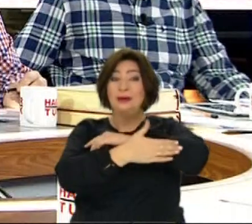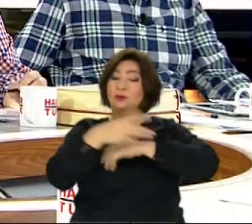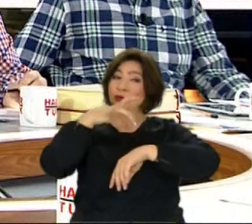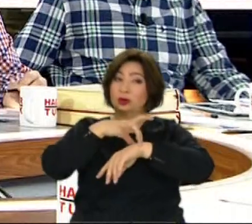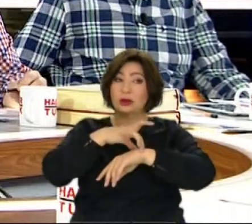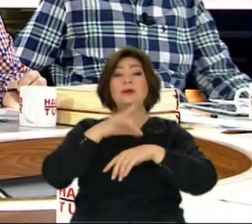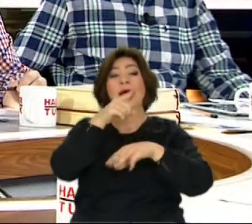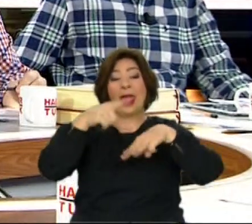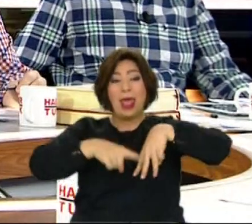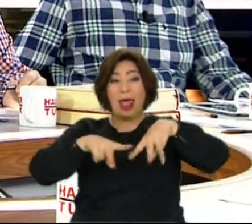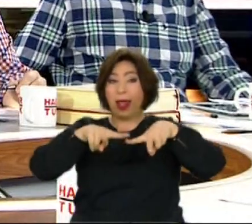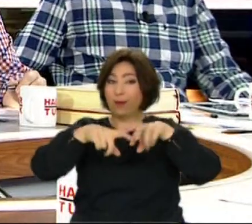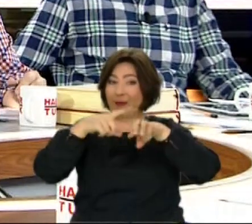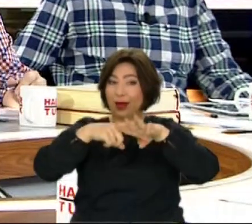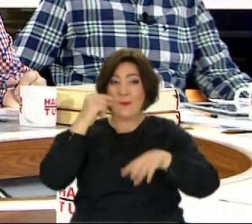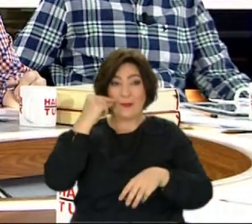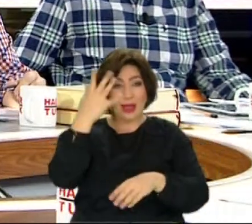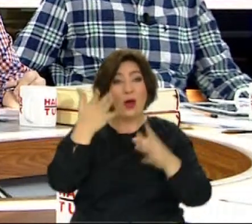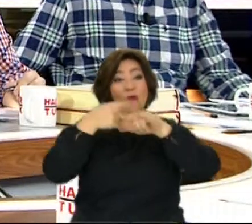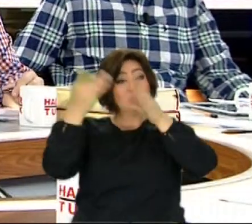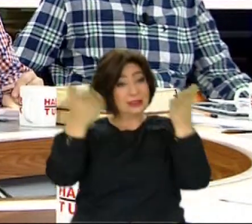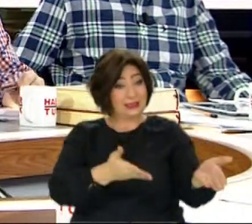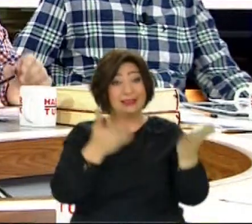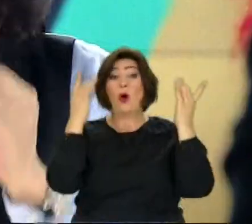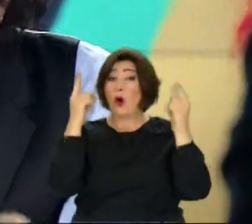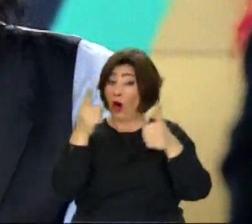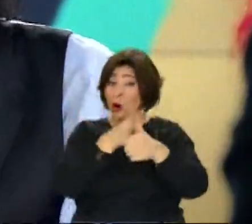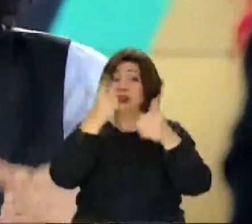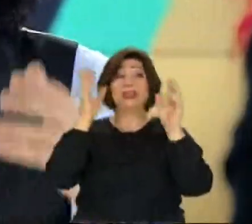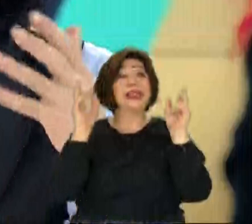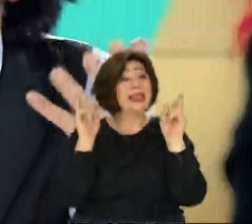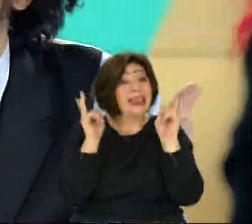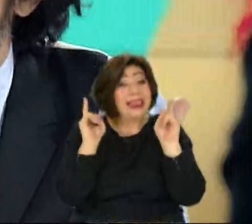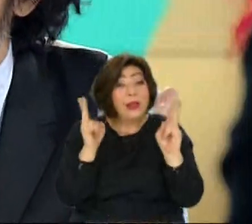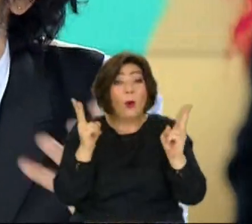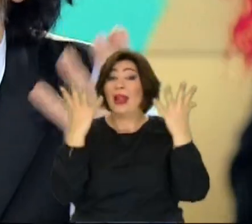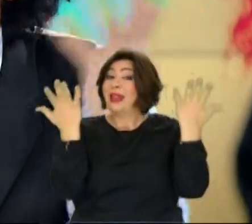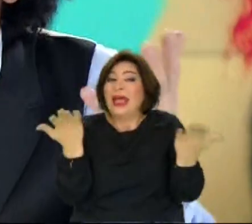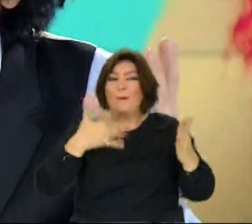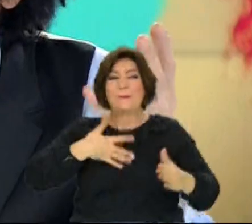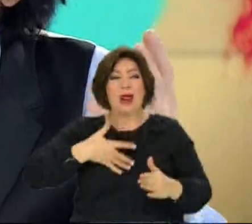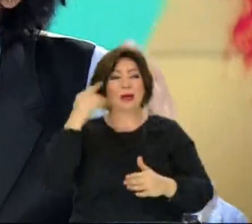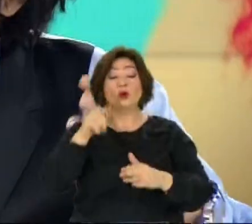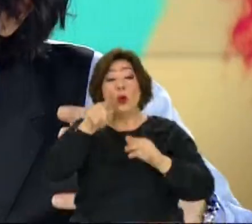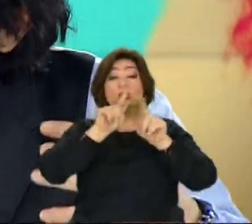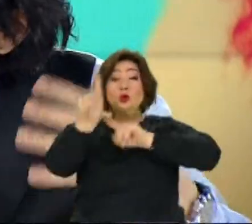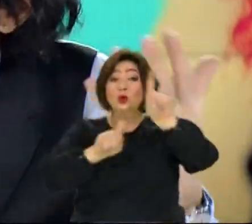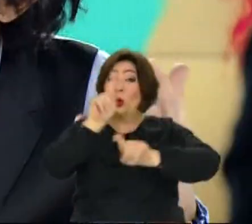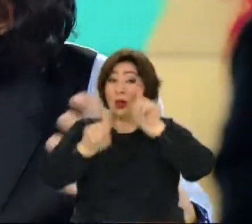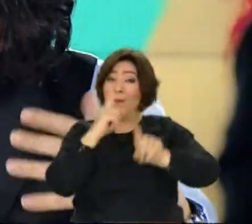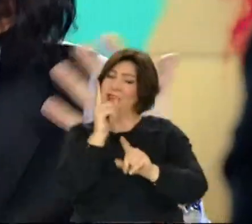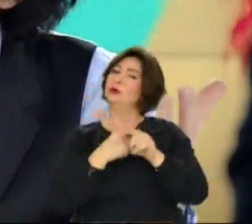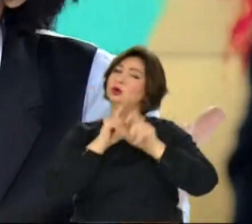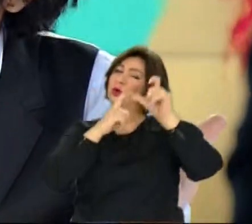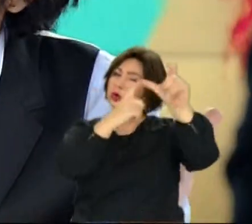doçent Doktor Emre Dorman. Hoş geldiniz. Şimdi önce bir genelde neyi merak ederiz? O soruları bir